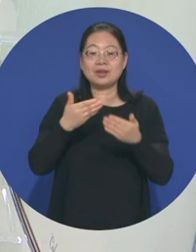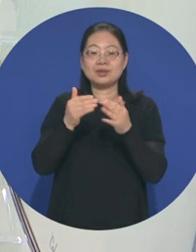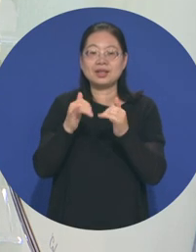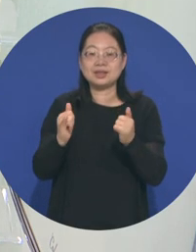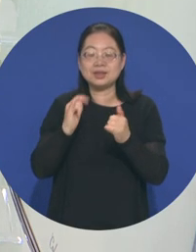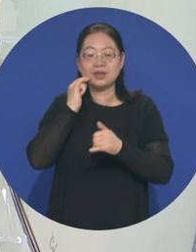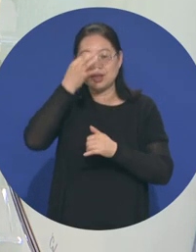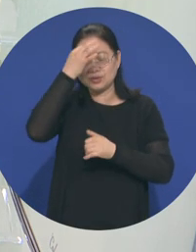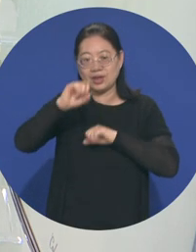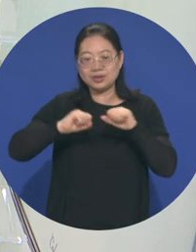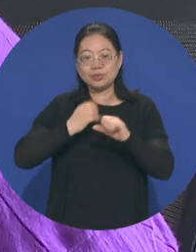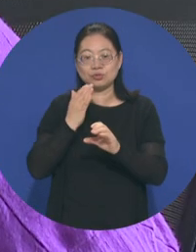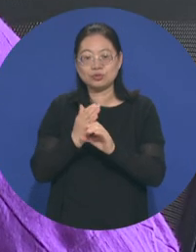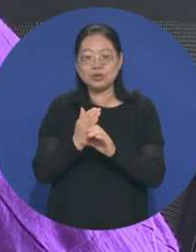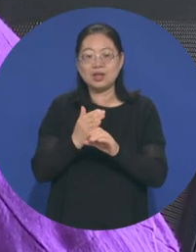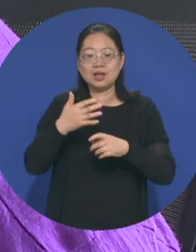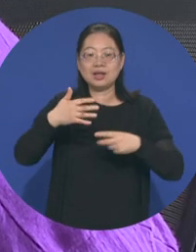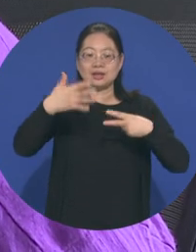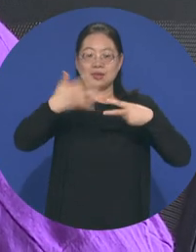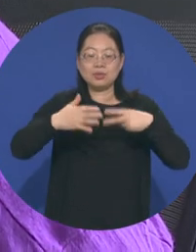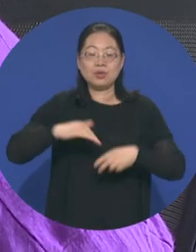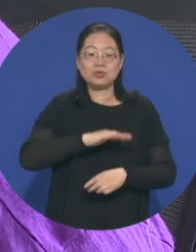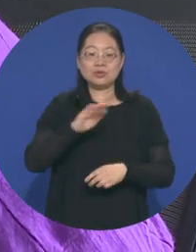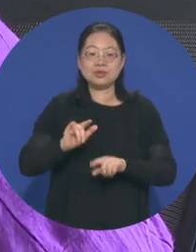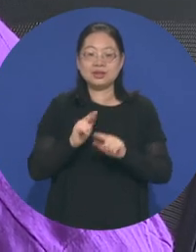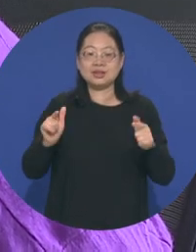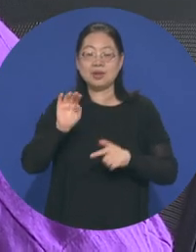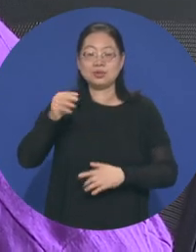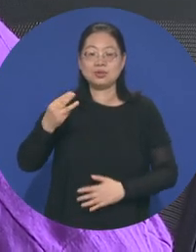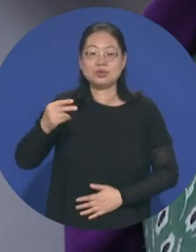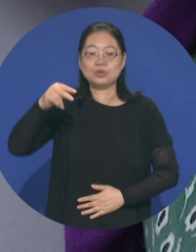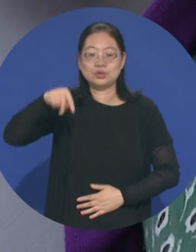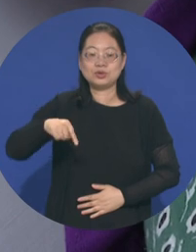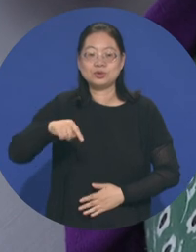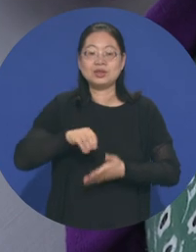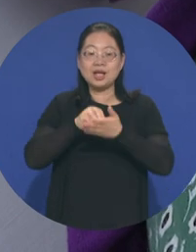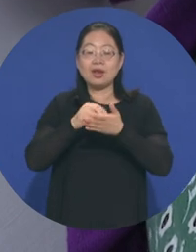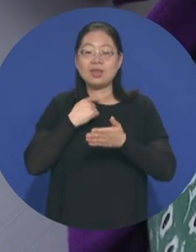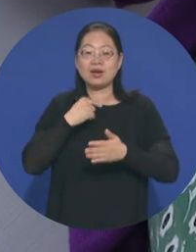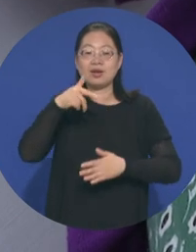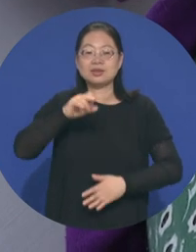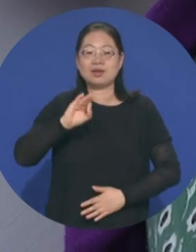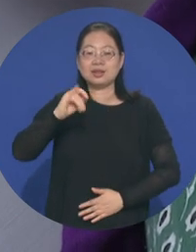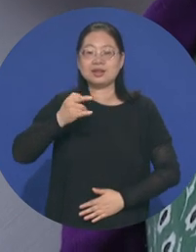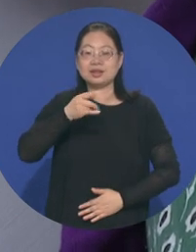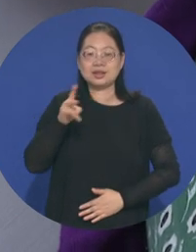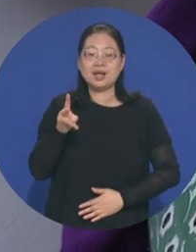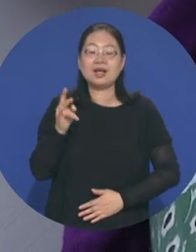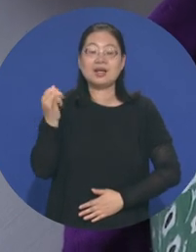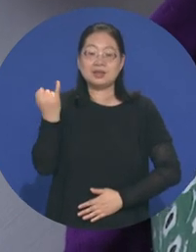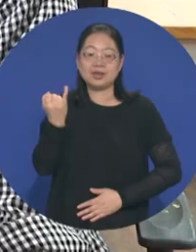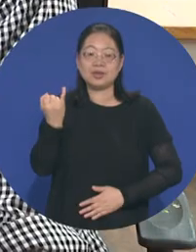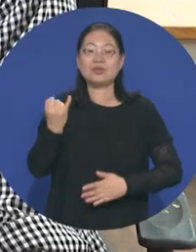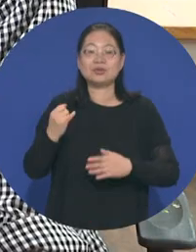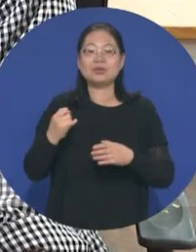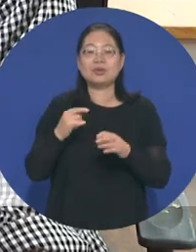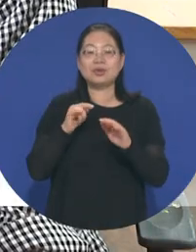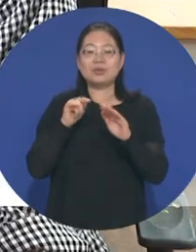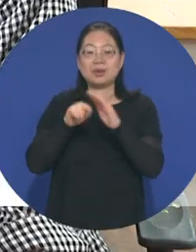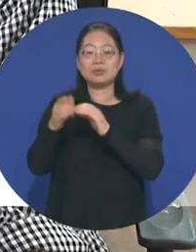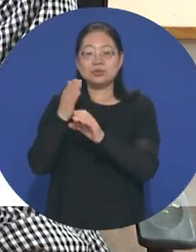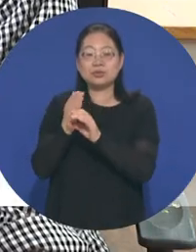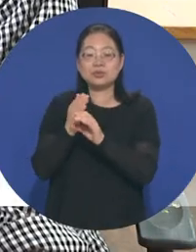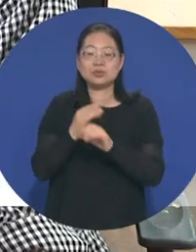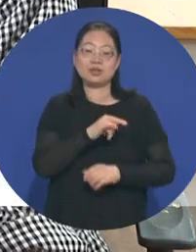미술인으로 예술활동을 펼치며 드라마 우리들의 블루스에서 배우로 활약한 정은혜 작가도 이용하고 있습니다.